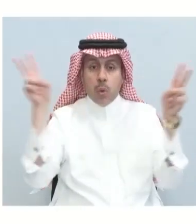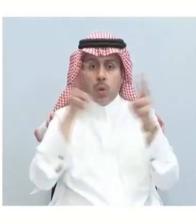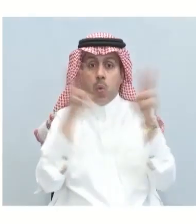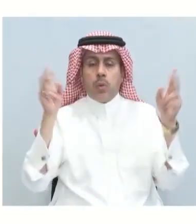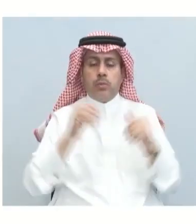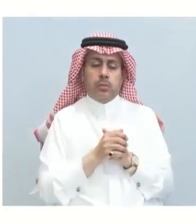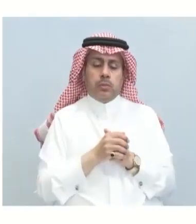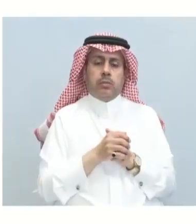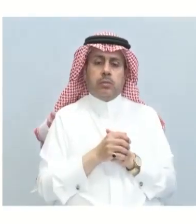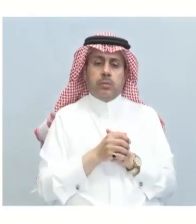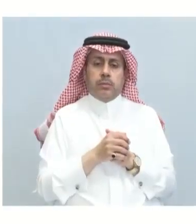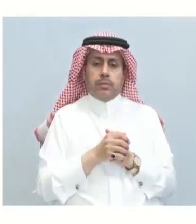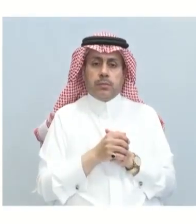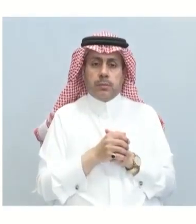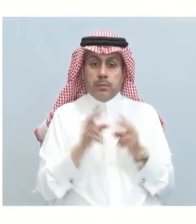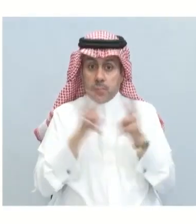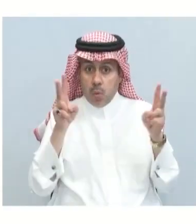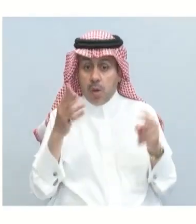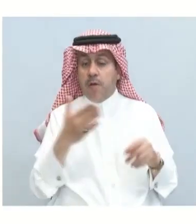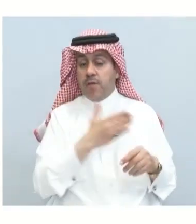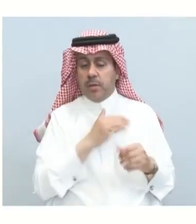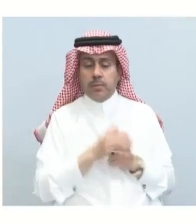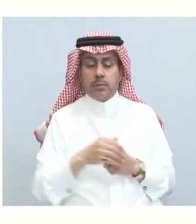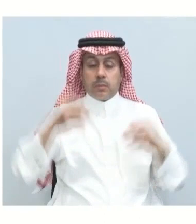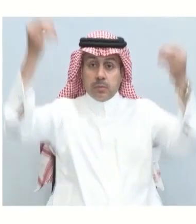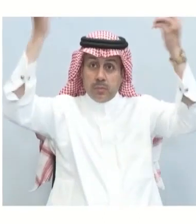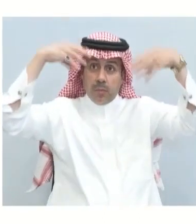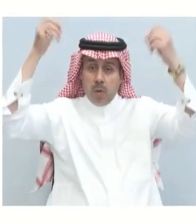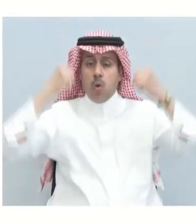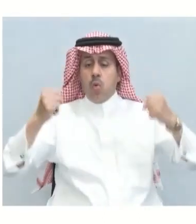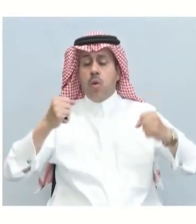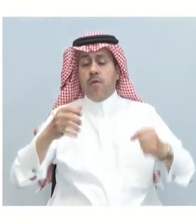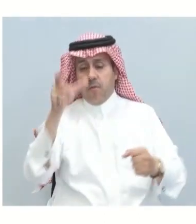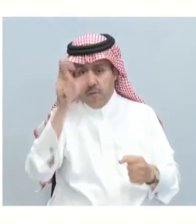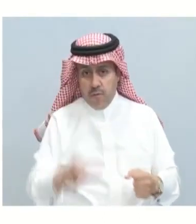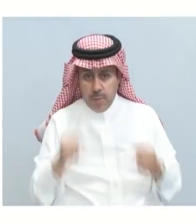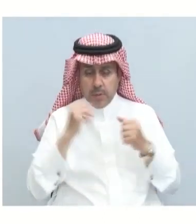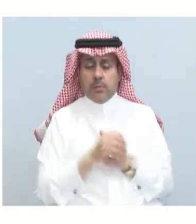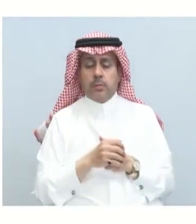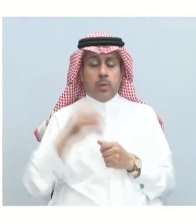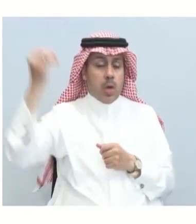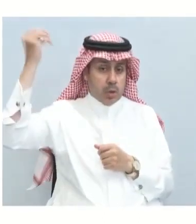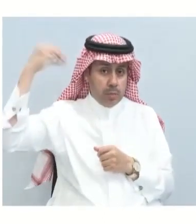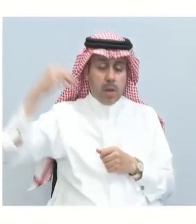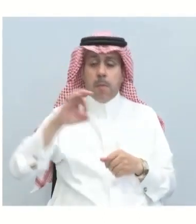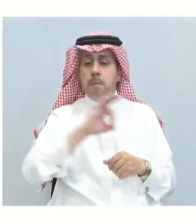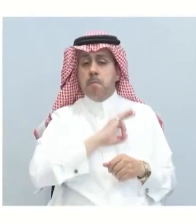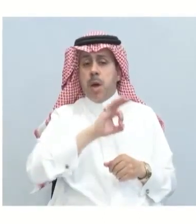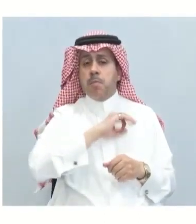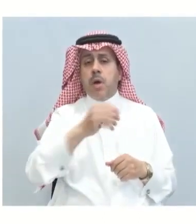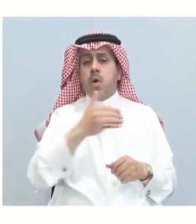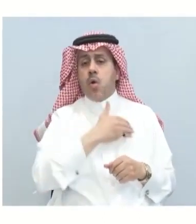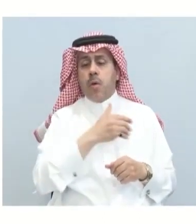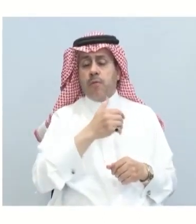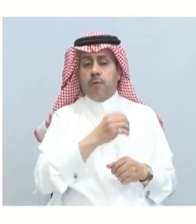يكون في الوجه ضياء نور في القلب سعه في الرزق قوه في البدن هذه الحسنه محبه في قلوب الخلق اما